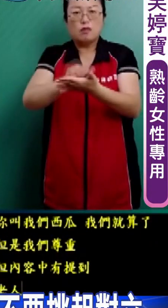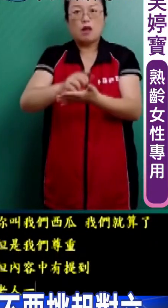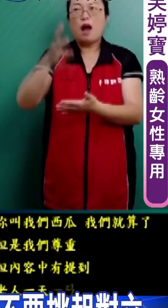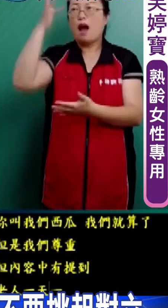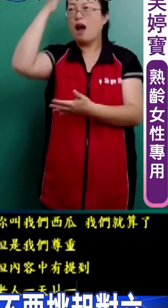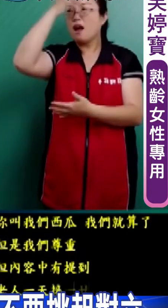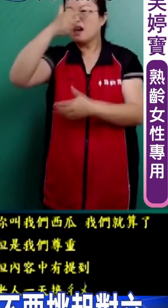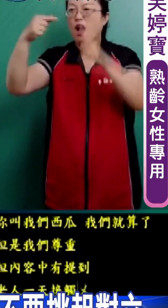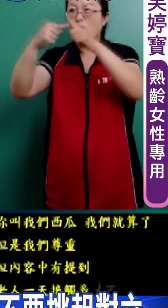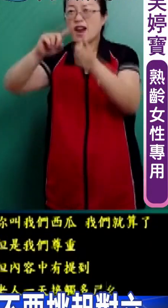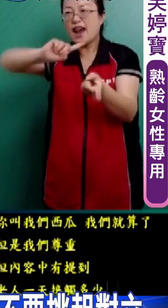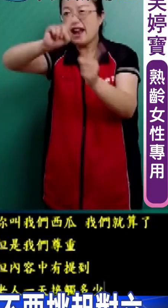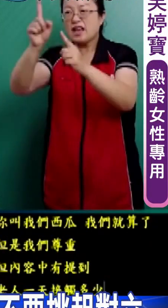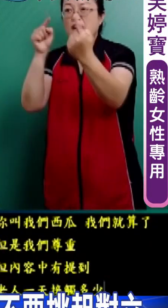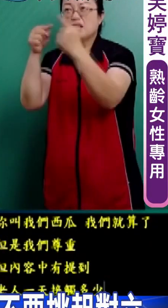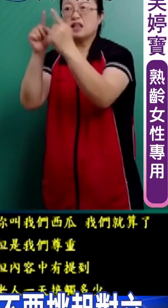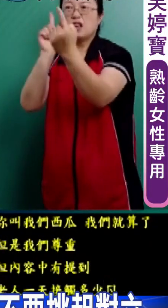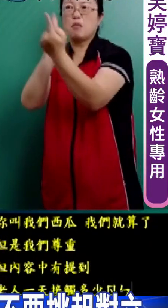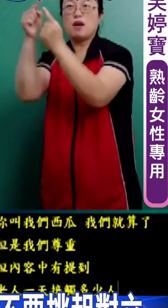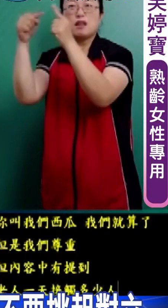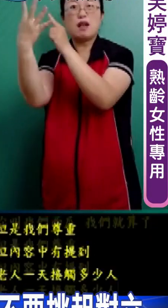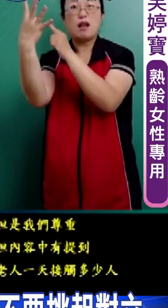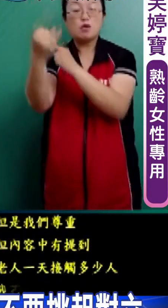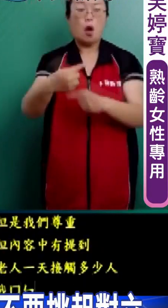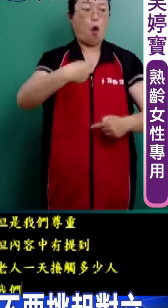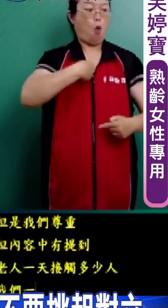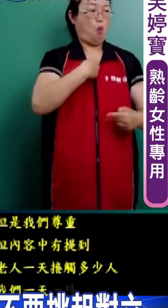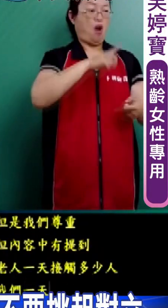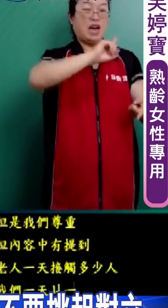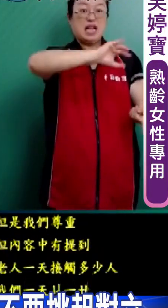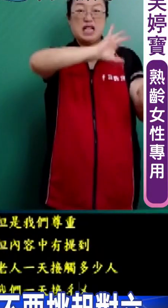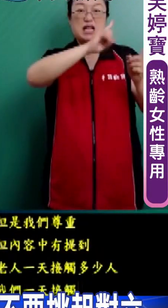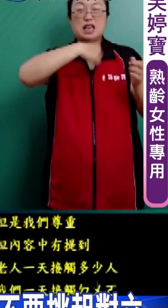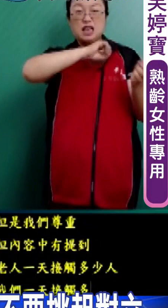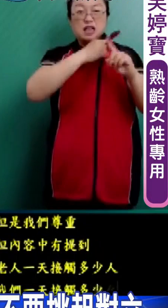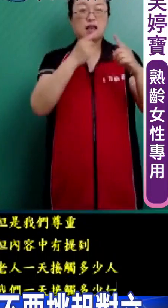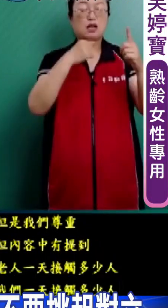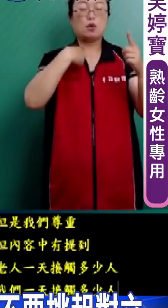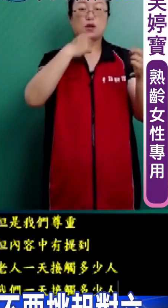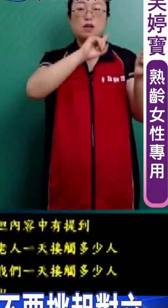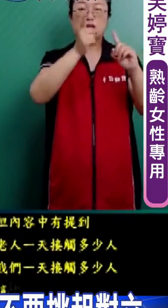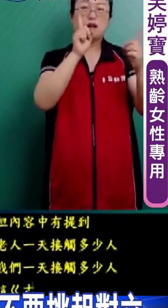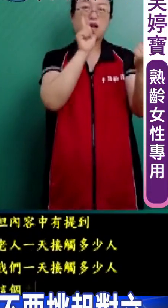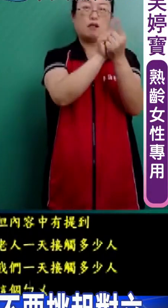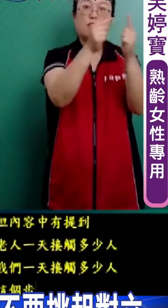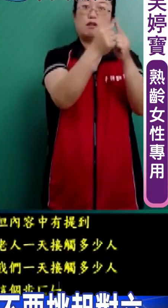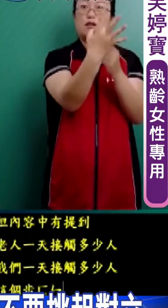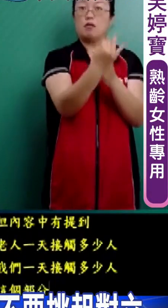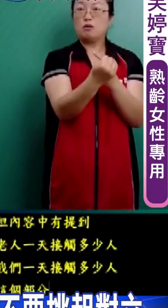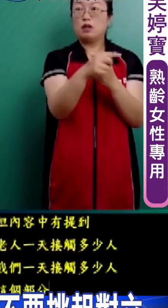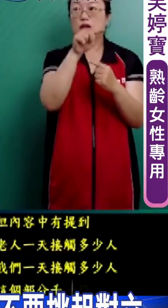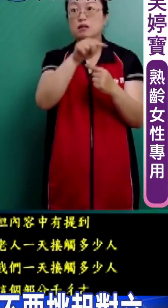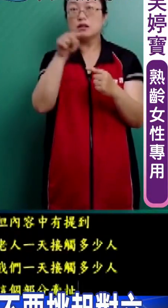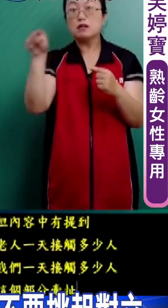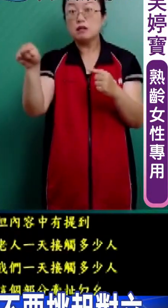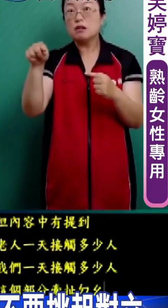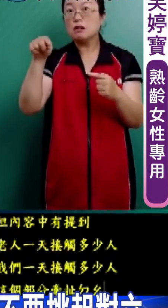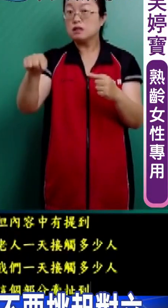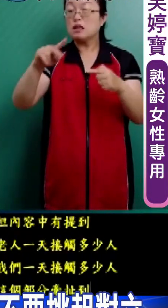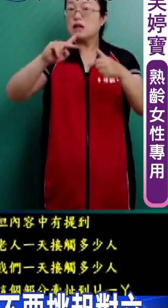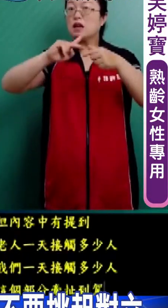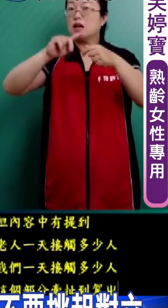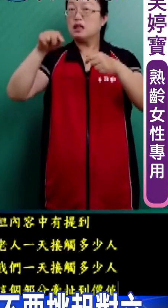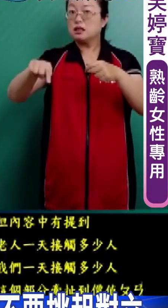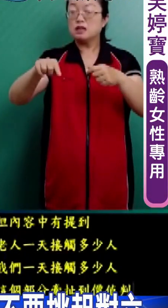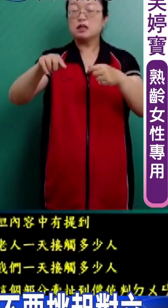触多少人，我们一天接触多少人，这个部分牵涉到一些价值判断，而且事实上对长